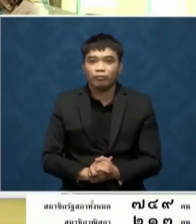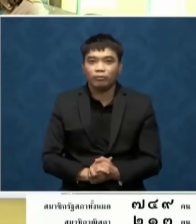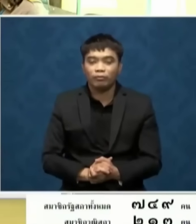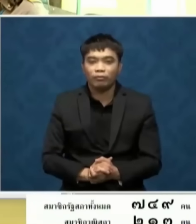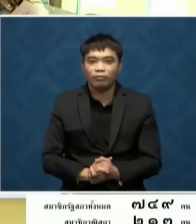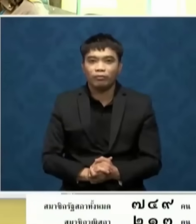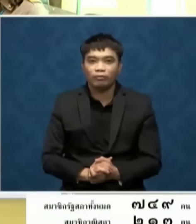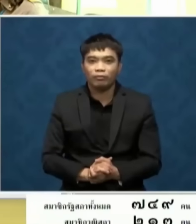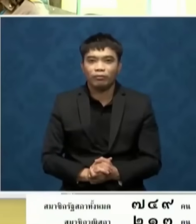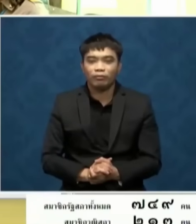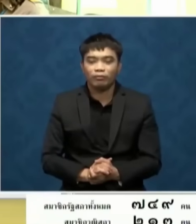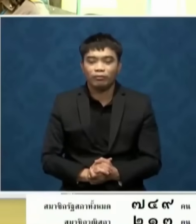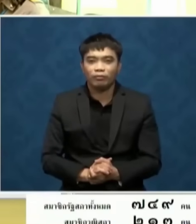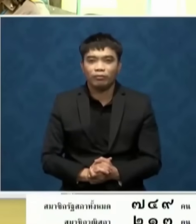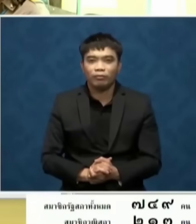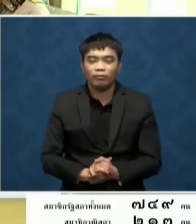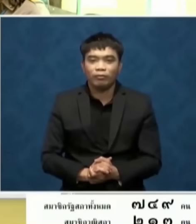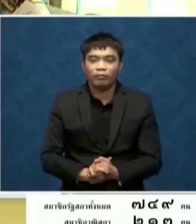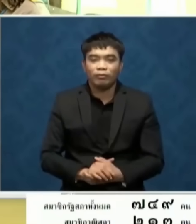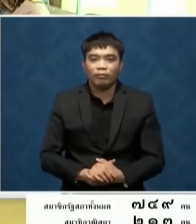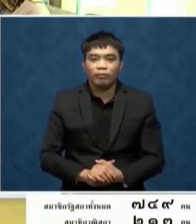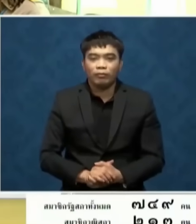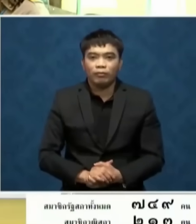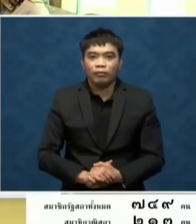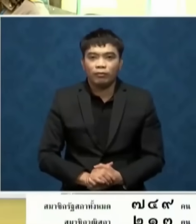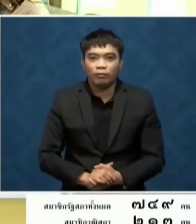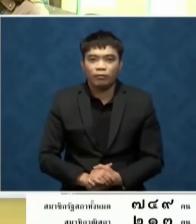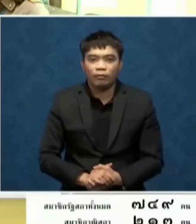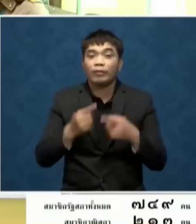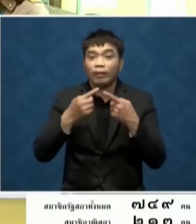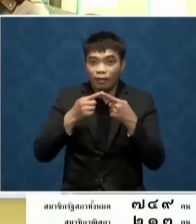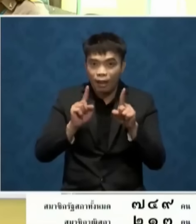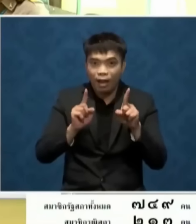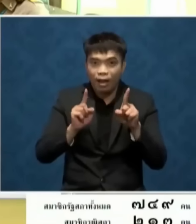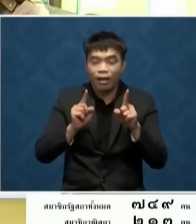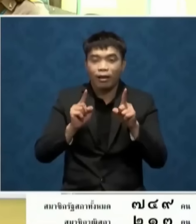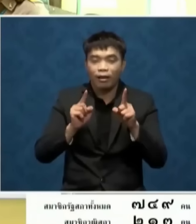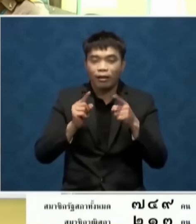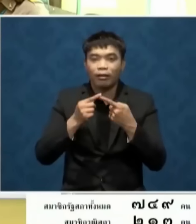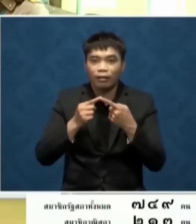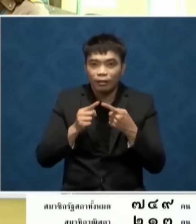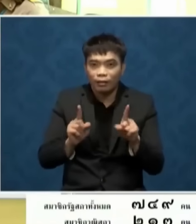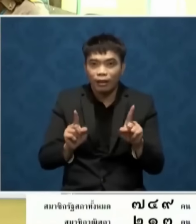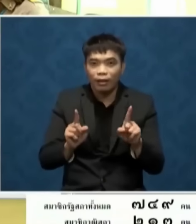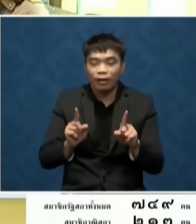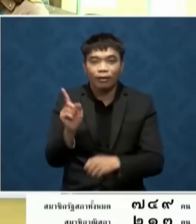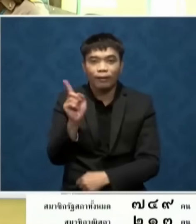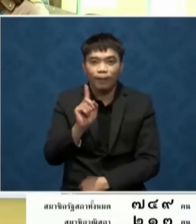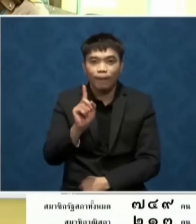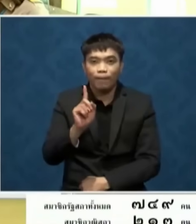าชิกวุฒิสภาเนี่ยก็ถูกพูดเสมอว่าเราจะไม่เลือกนายพิธาตามมติมหาชนจากประชาชนที่เลือกตั้งมา